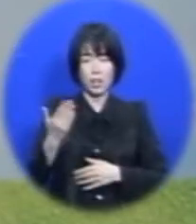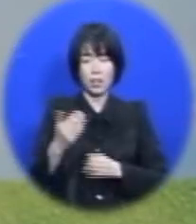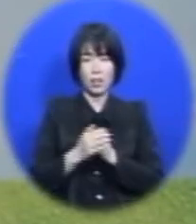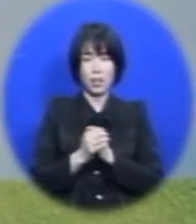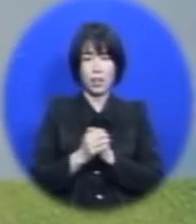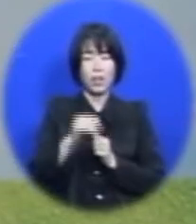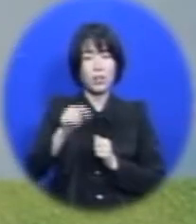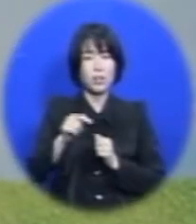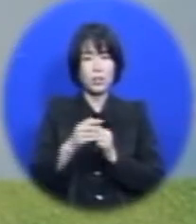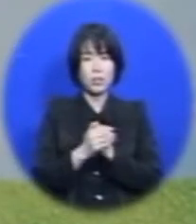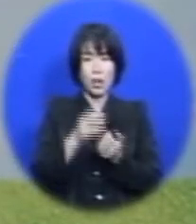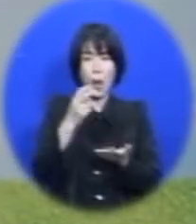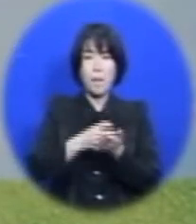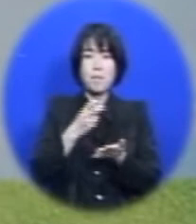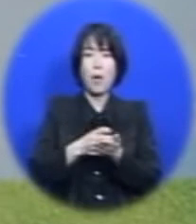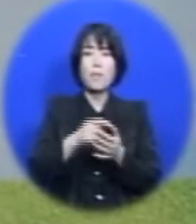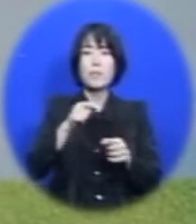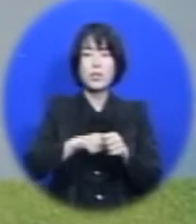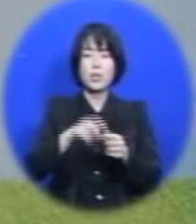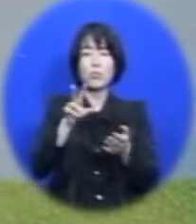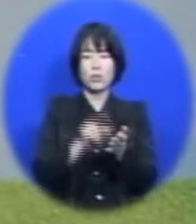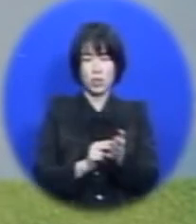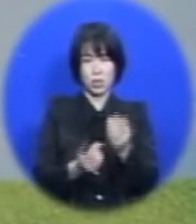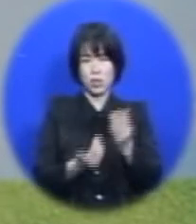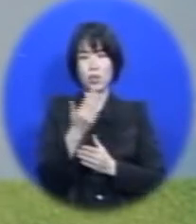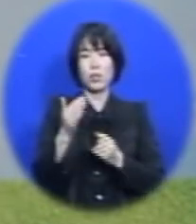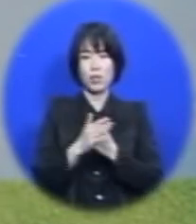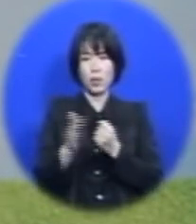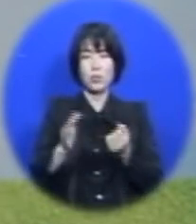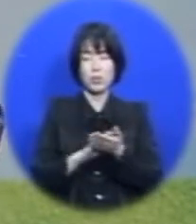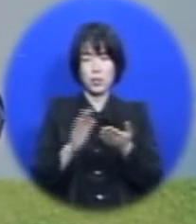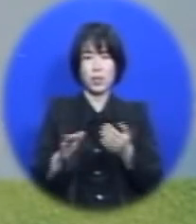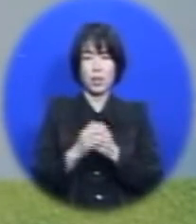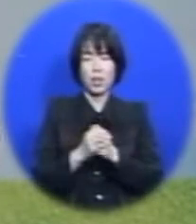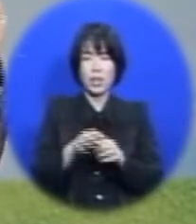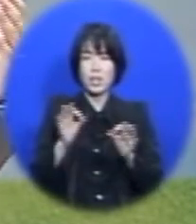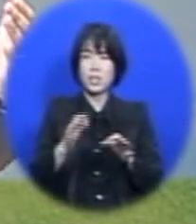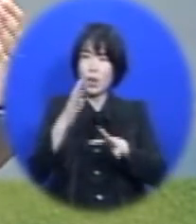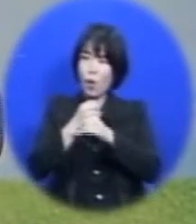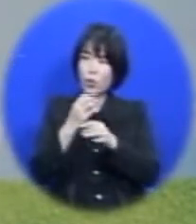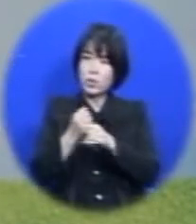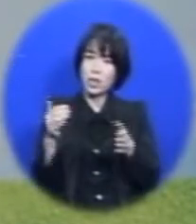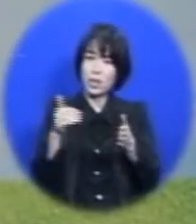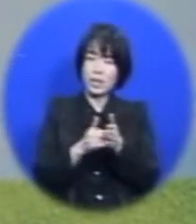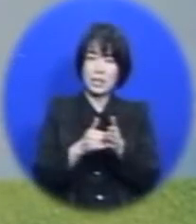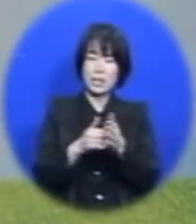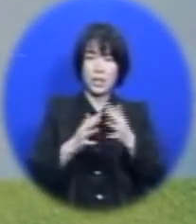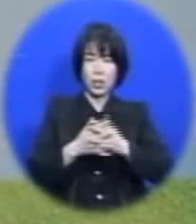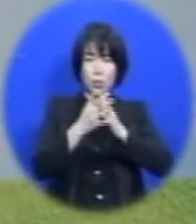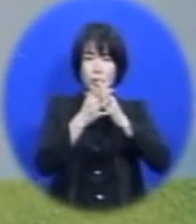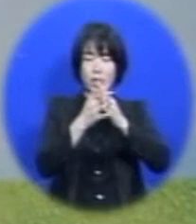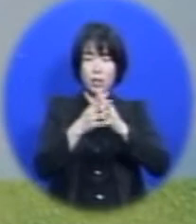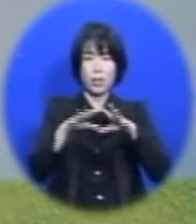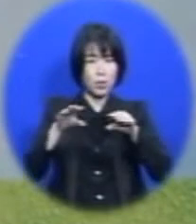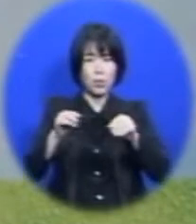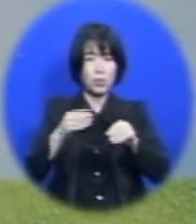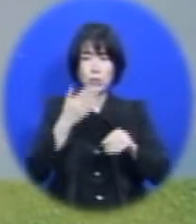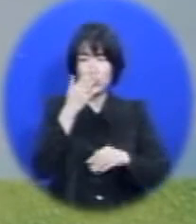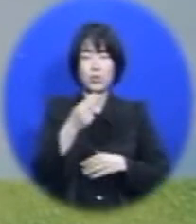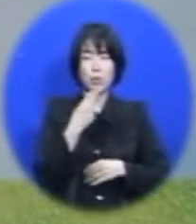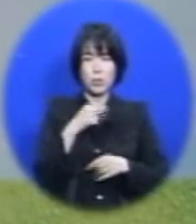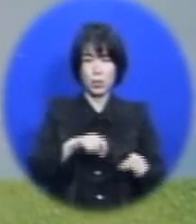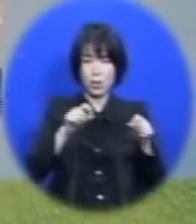그것은 법적인 문제가 생겼기 때문에 이제는 언제까지나 이 공사를 뒤로 미룰 수가 없어요.